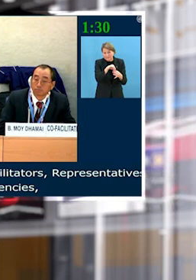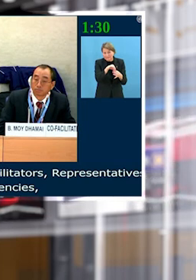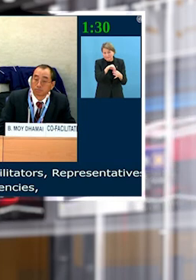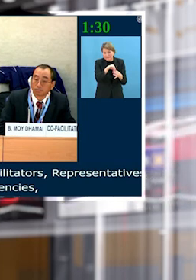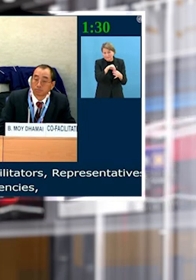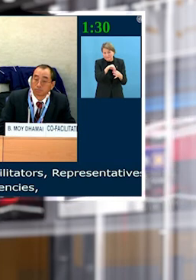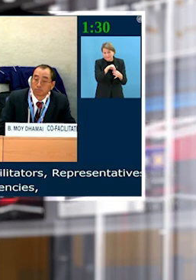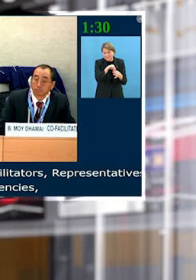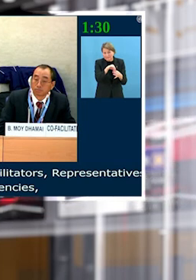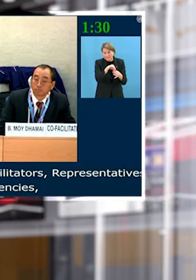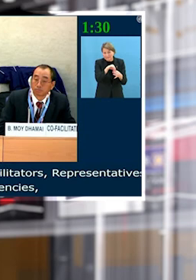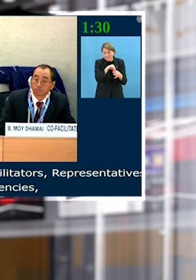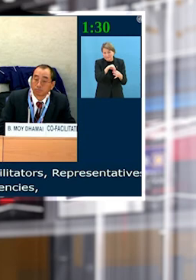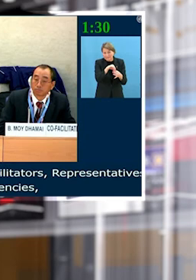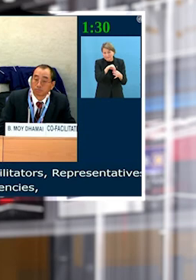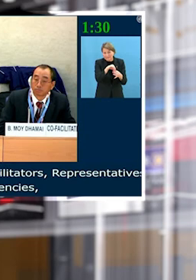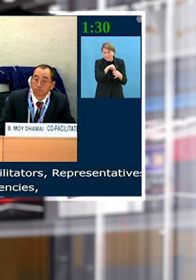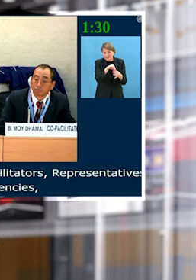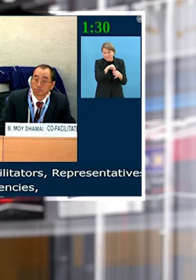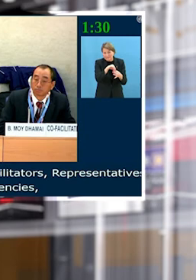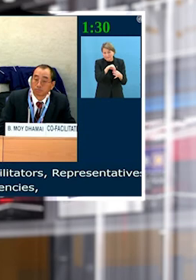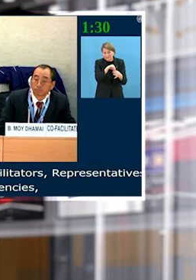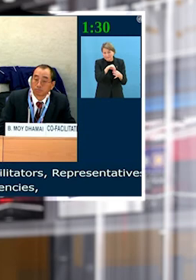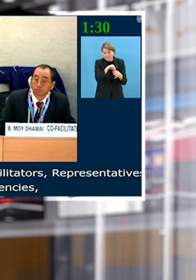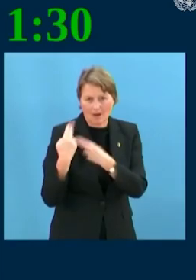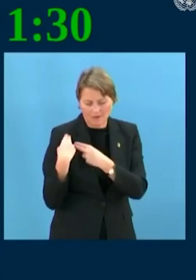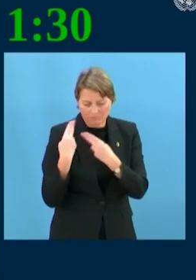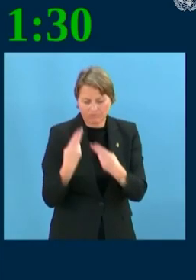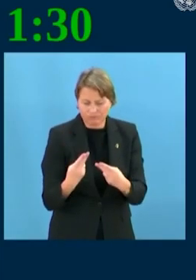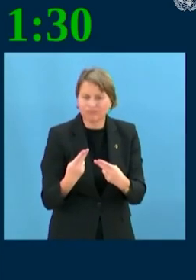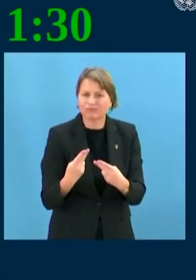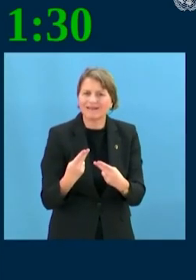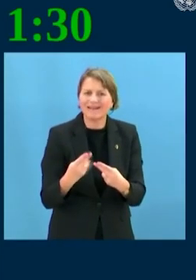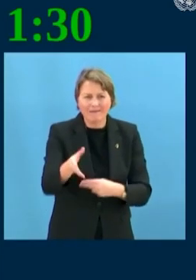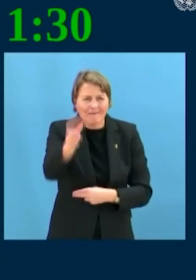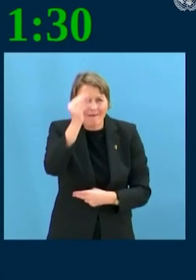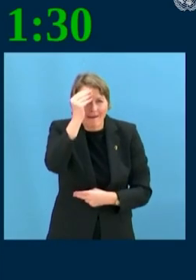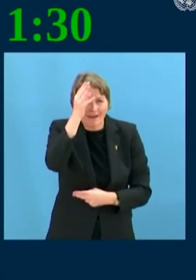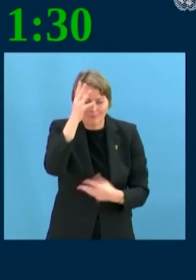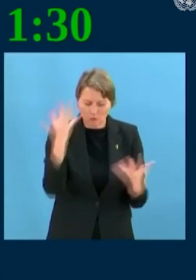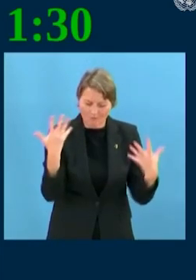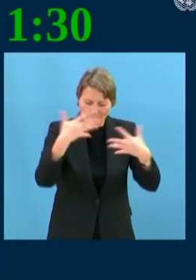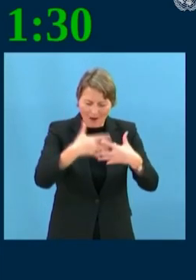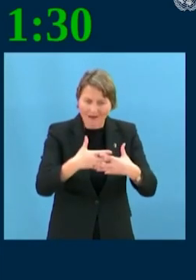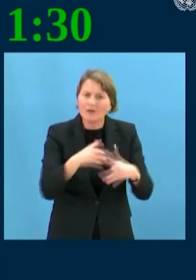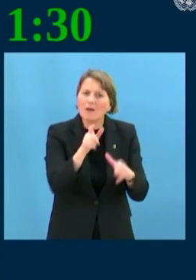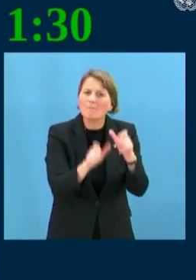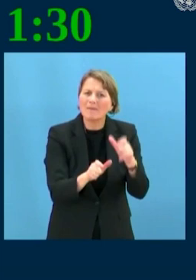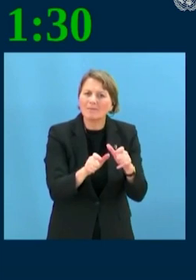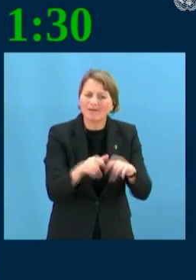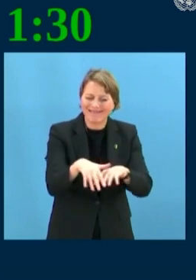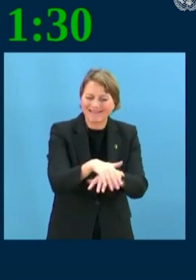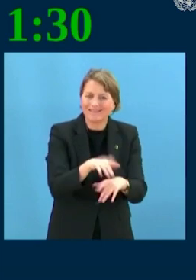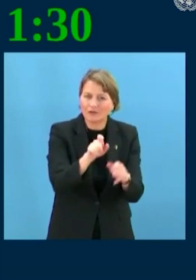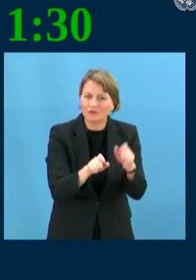bildirgesine olan bağlılıklarını yeniden doğruladı bu tarihi olay yerli halkların haklarına